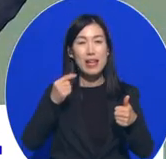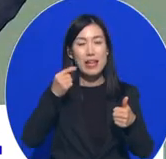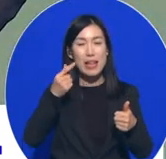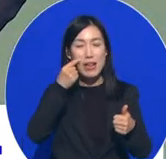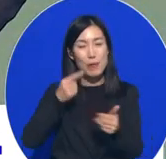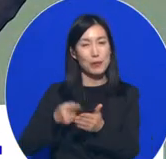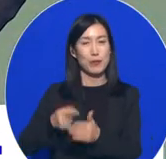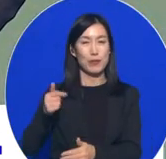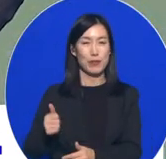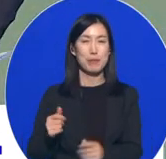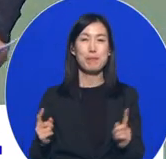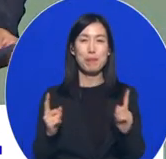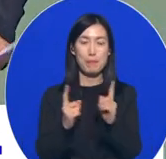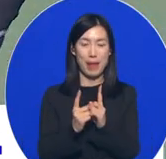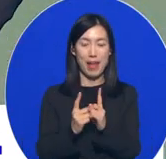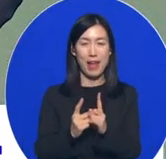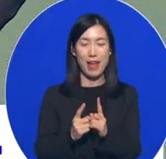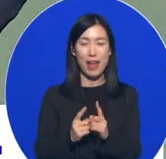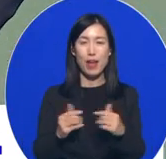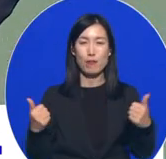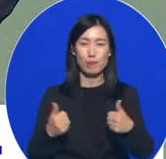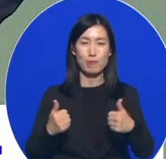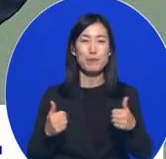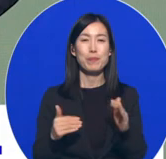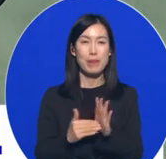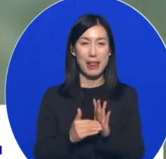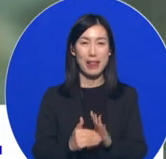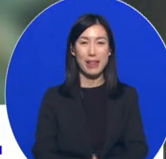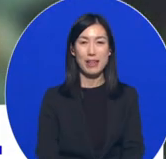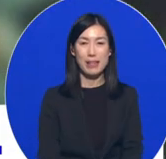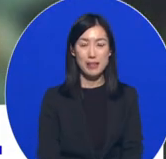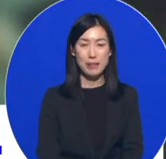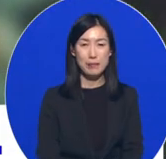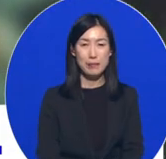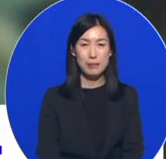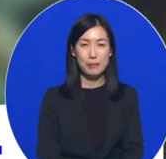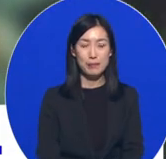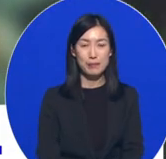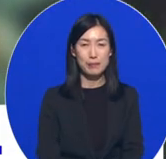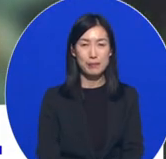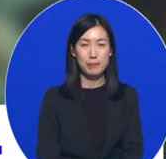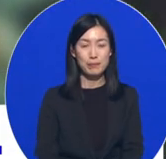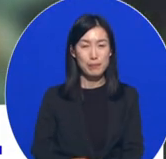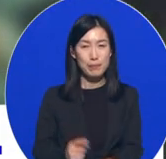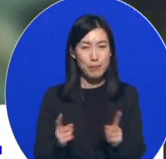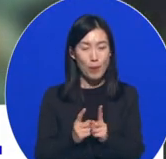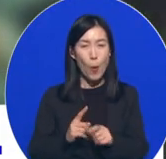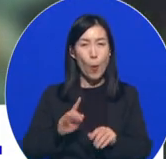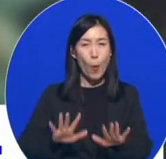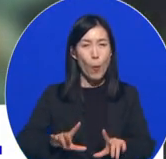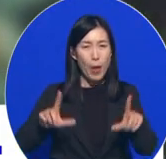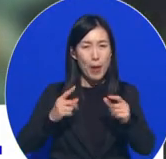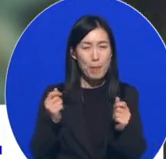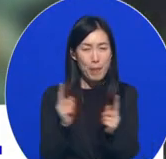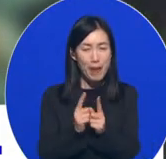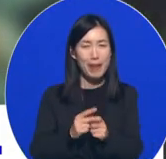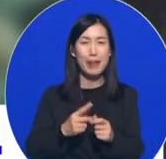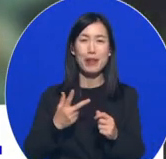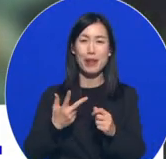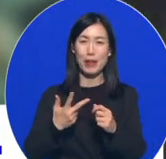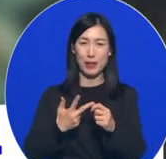기시다 후미 일본 총리와 만나서 정상회담을 했습니다 벌써 일곱 차례 정상 회담을